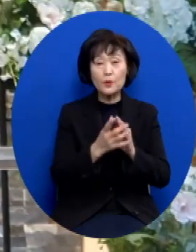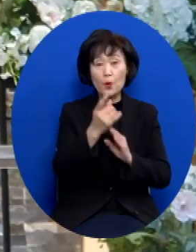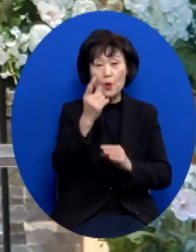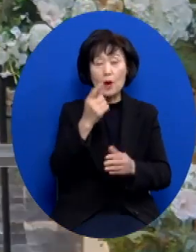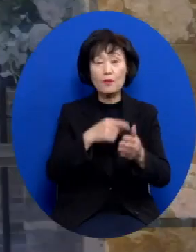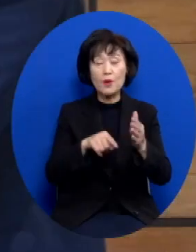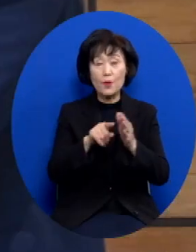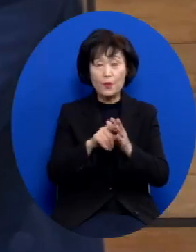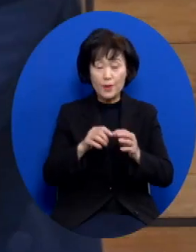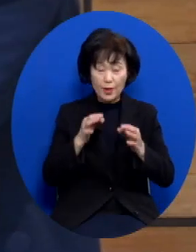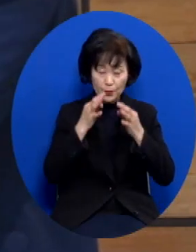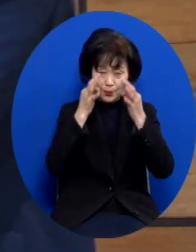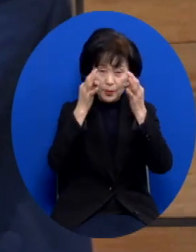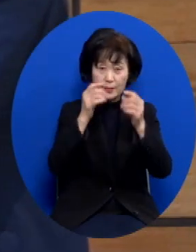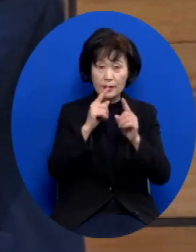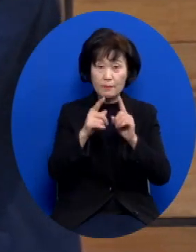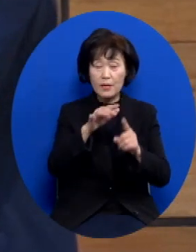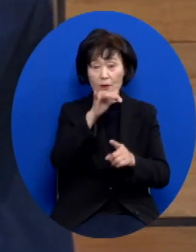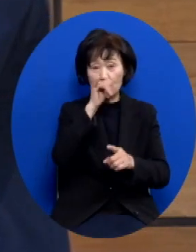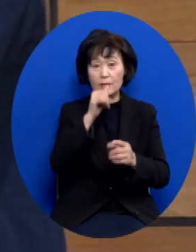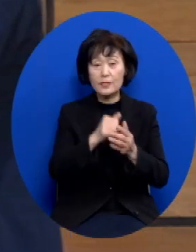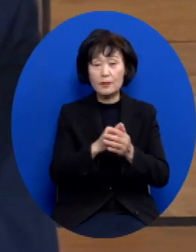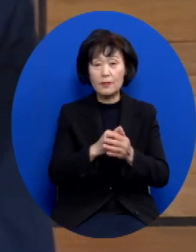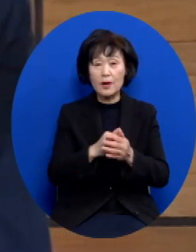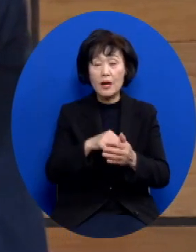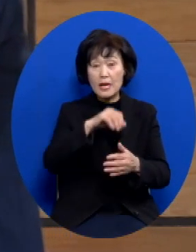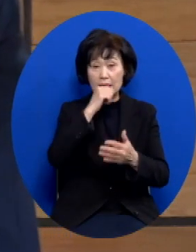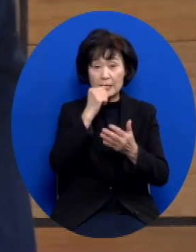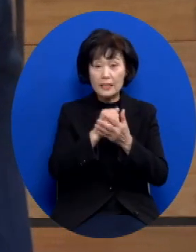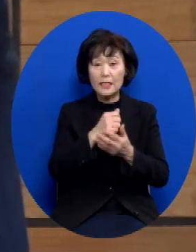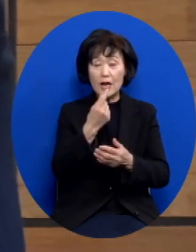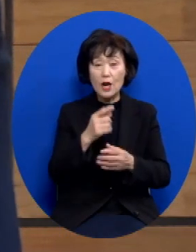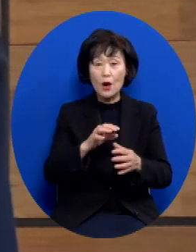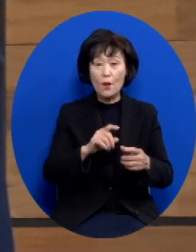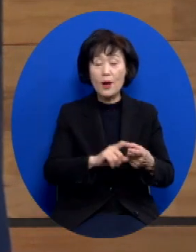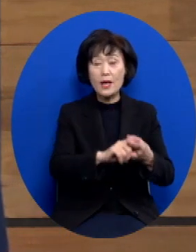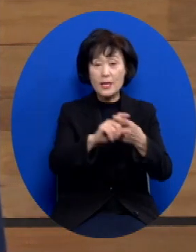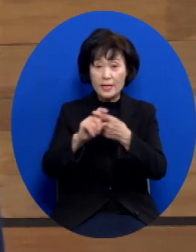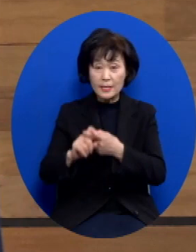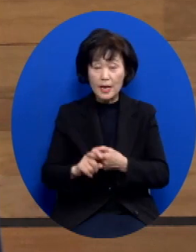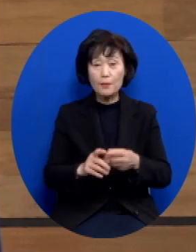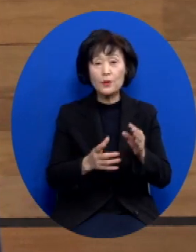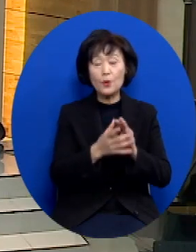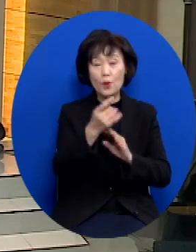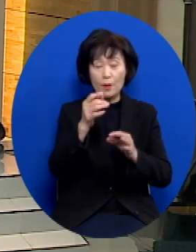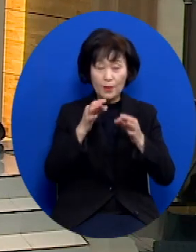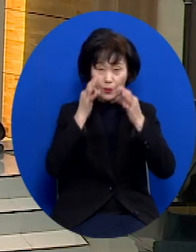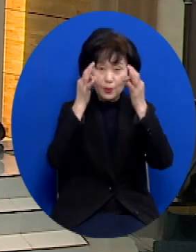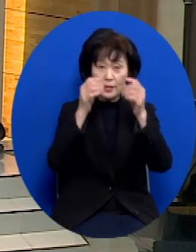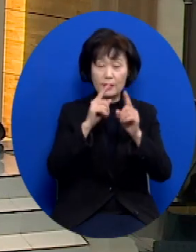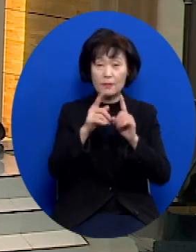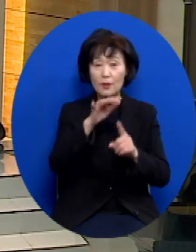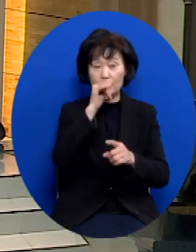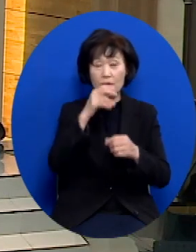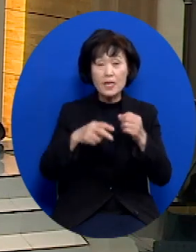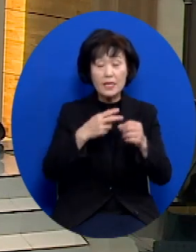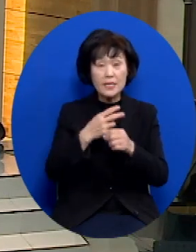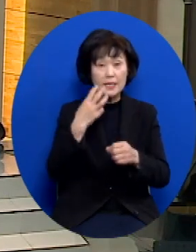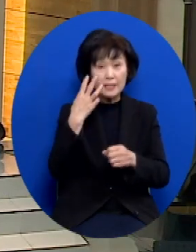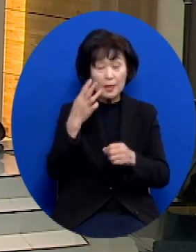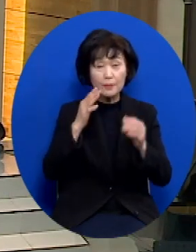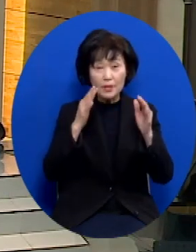데 최선을 다하겠다며 한기총 정상화와 연합기관 통합에 힘쓰겠다고 밝혔습니다. 2년 3개월